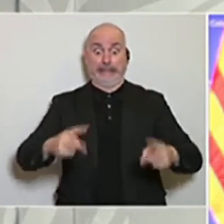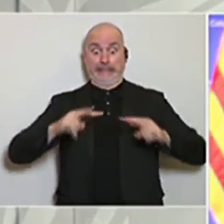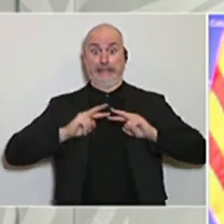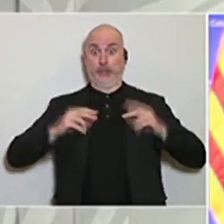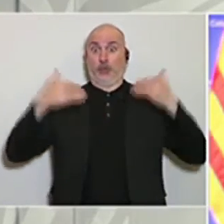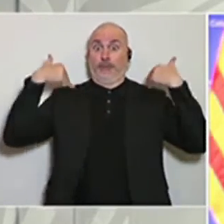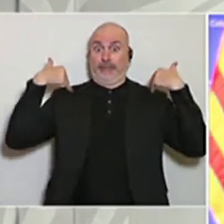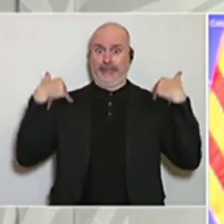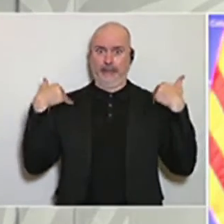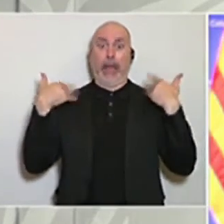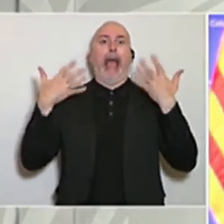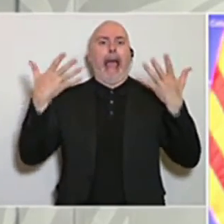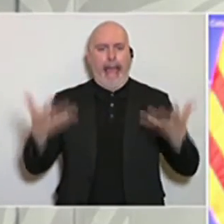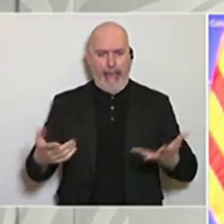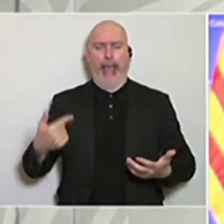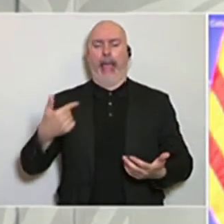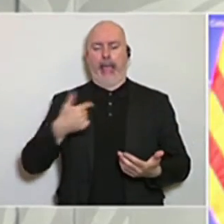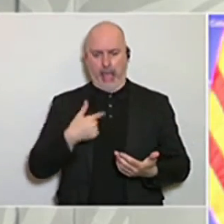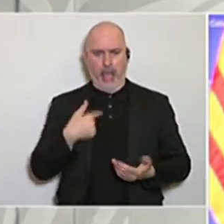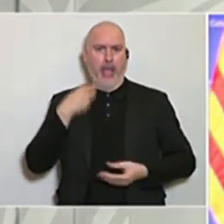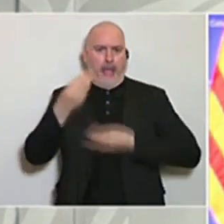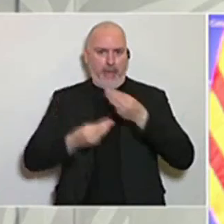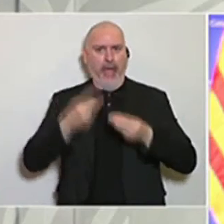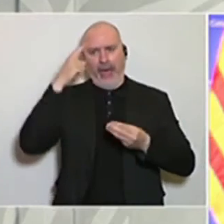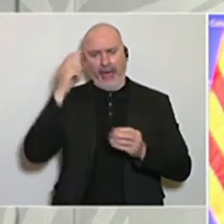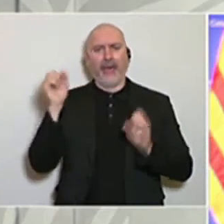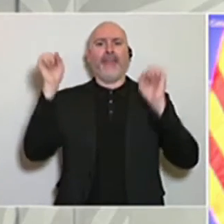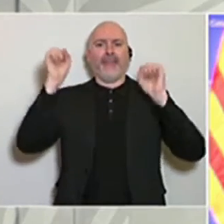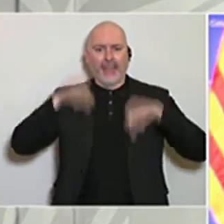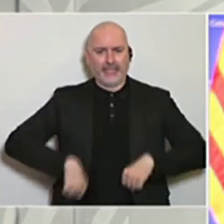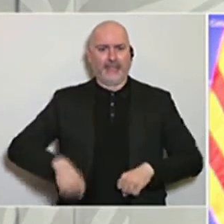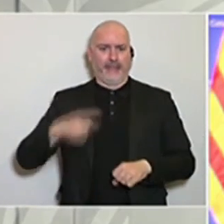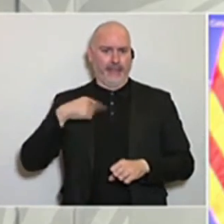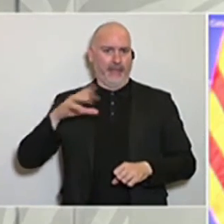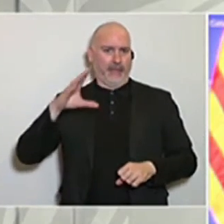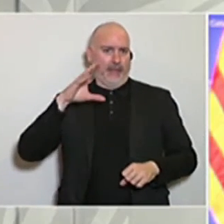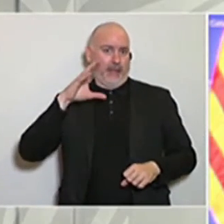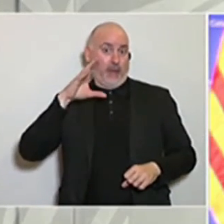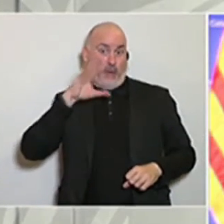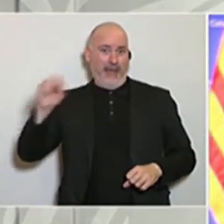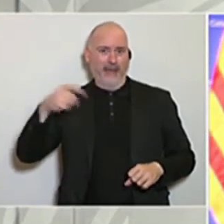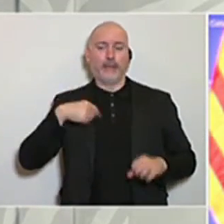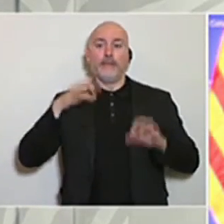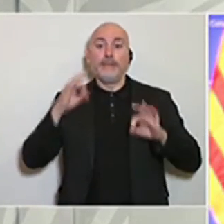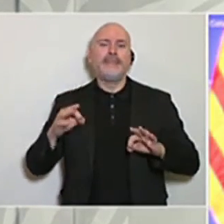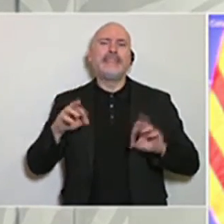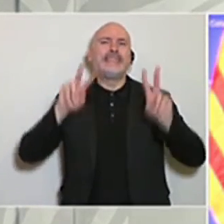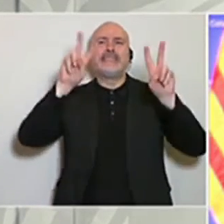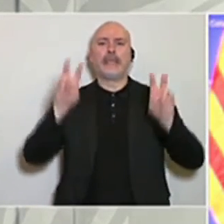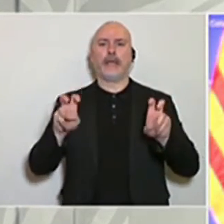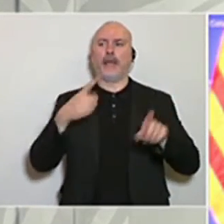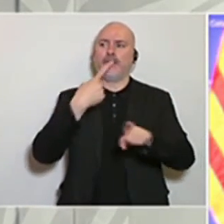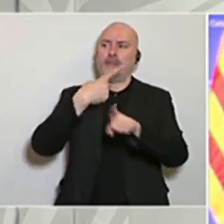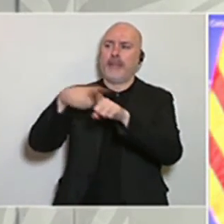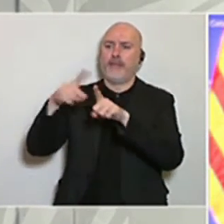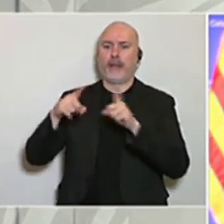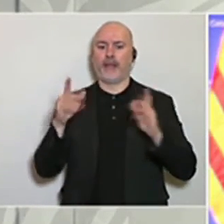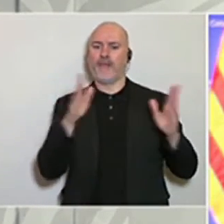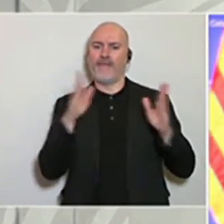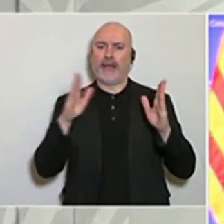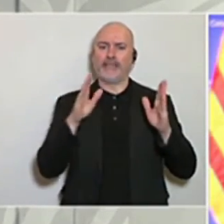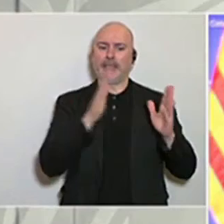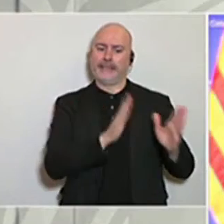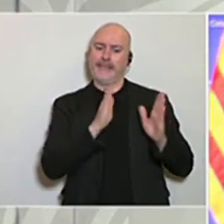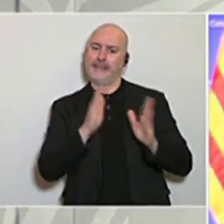competències per tal de poder fer front nosaltres i decidir nosaltres com a govern tot allò que fa referència a les diferents fases de la